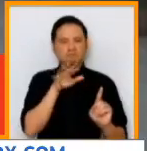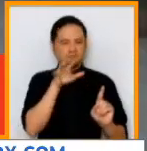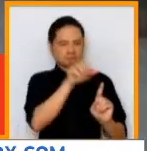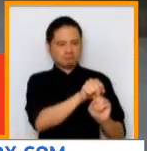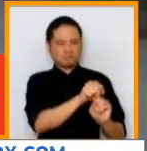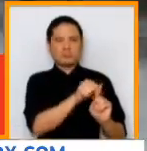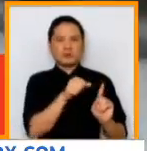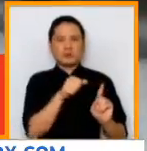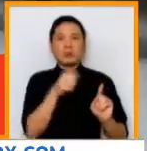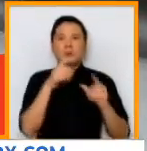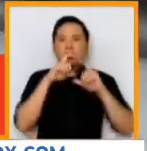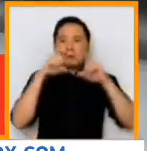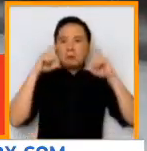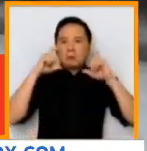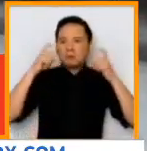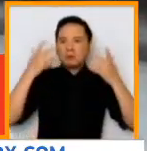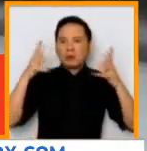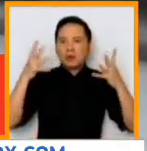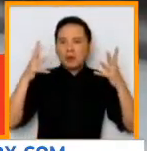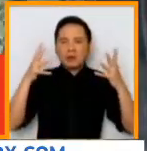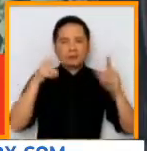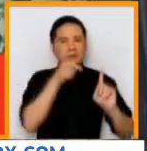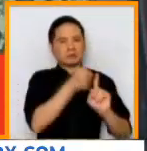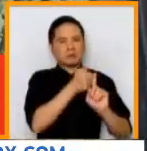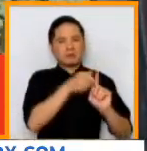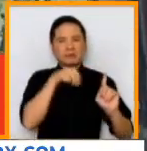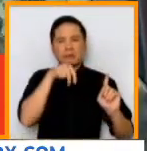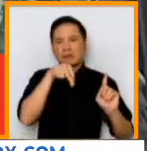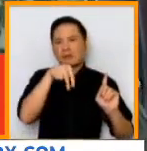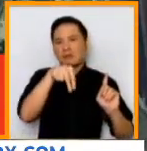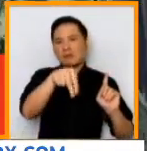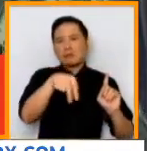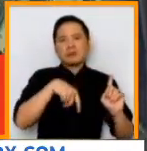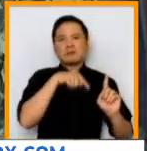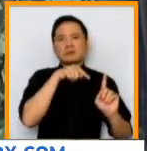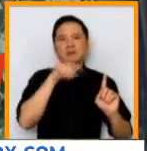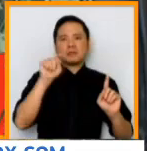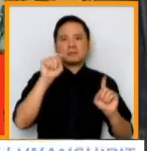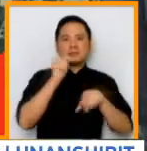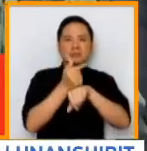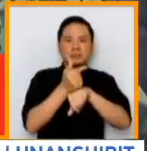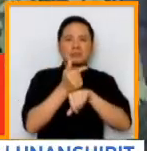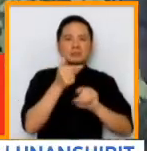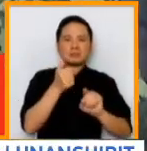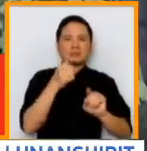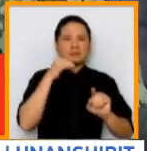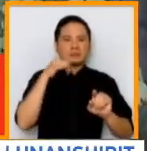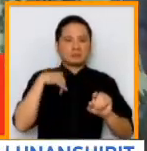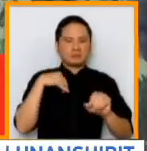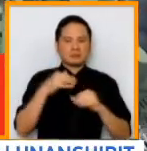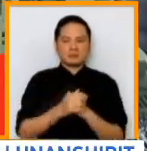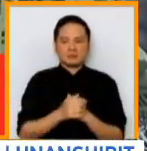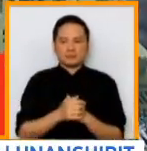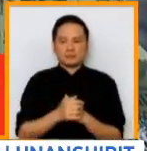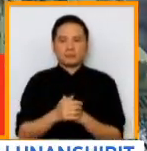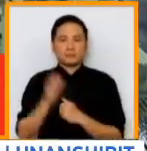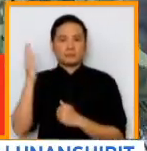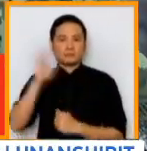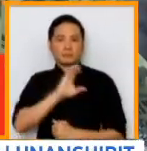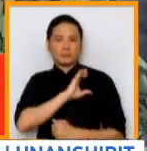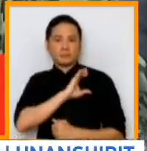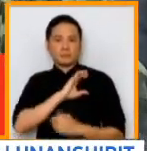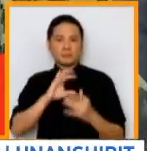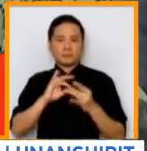Lower Bikutan, Taguig, dakong alas 4 ng hapon. Imbes na isusuot niya, tumalikod lang siya, parang nagmamadali pabalik.